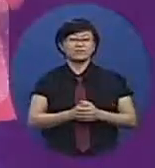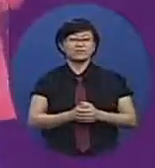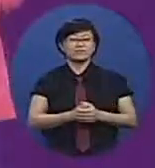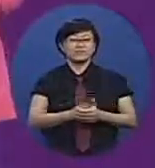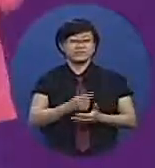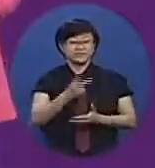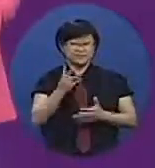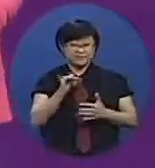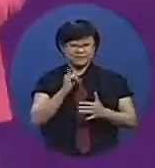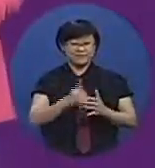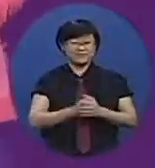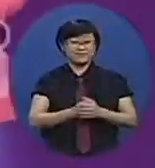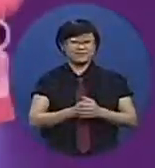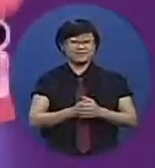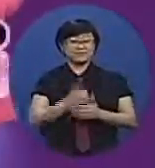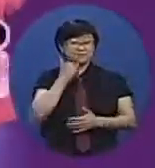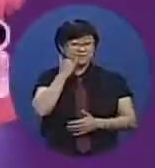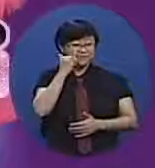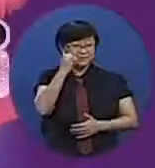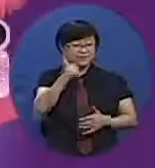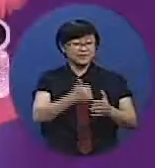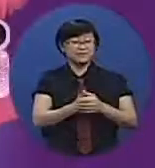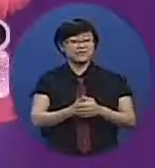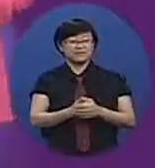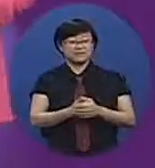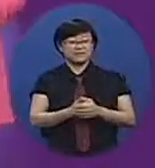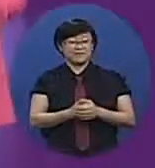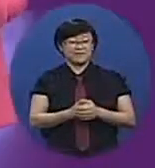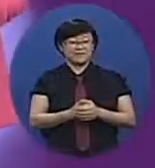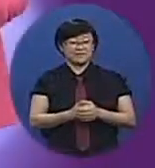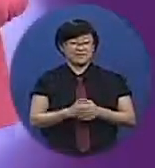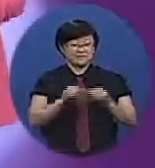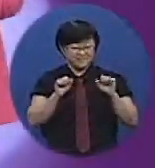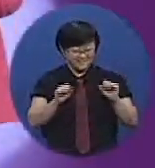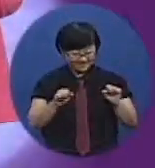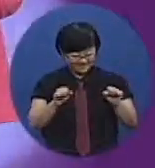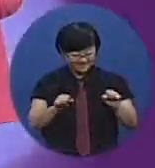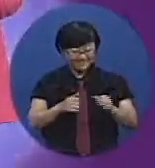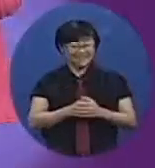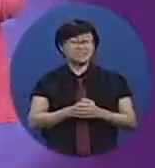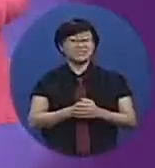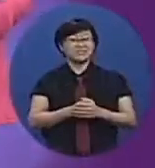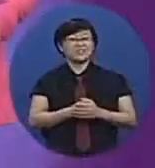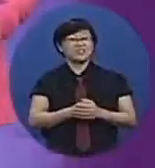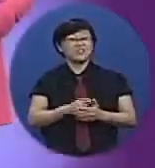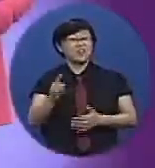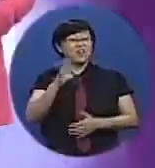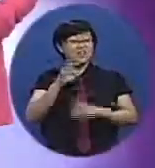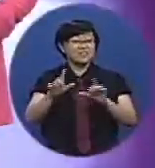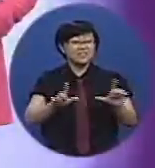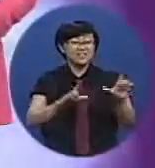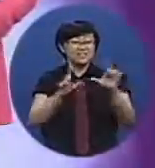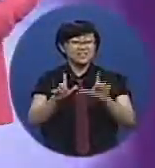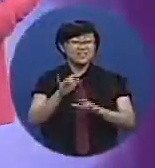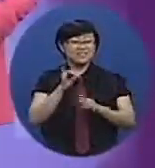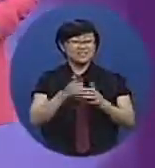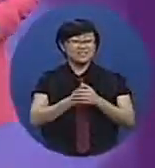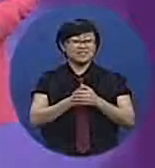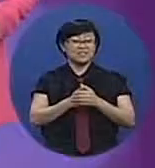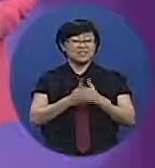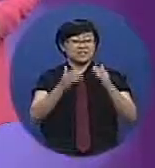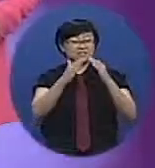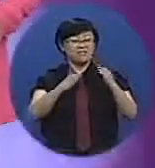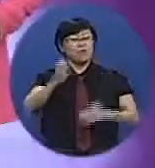분 더 모시자고요. 네, 여보세요. 여보세요. 네, 안녕하세요. 네. 어디 아유. 사시는 누구십니까? 네,